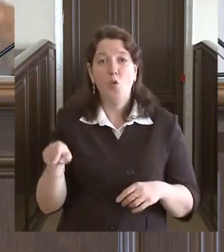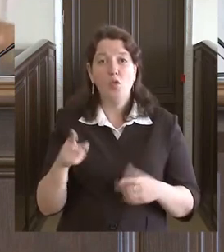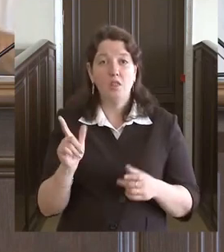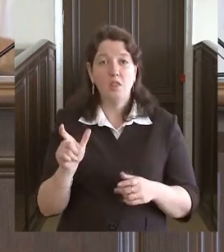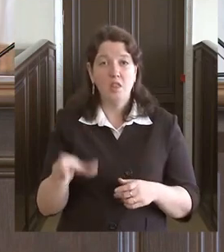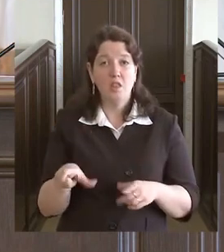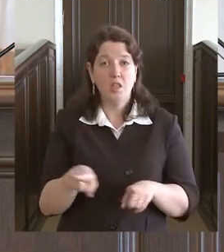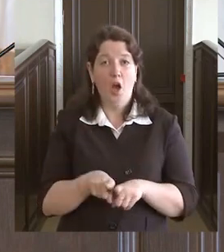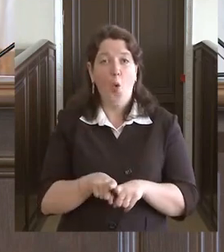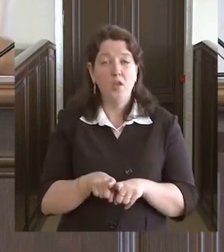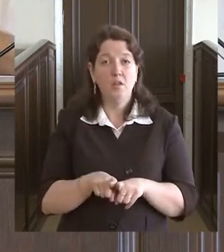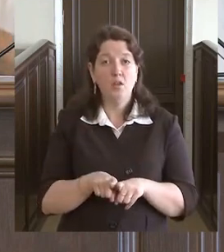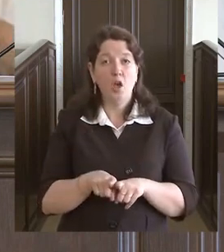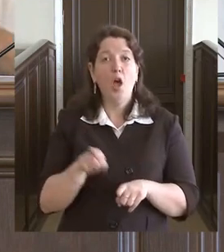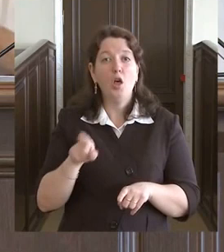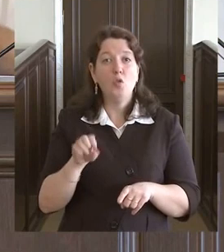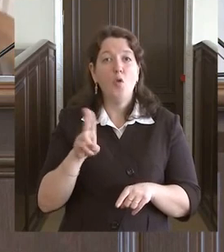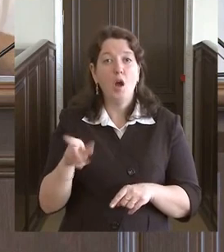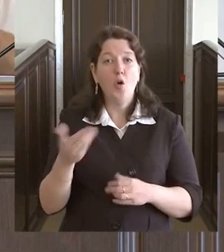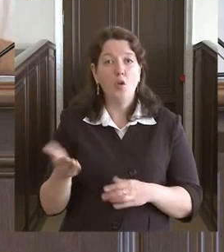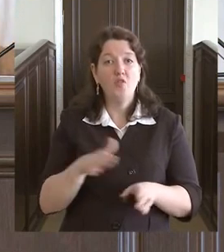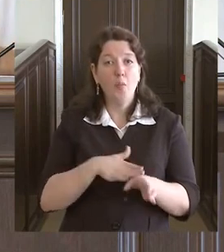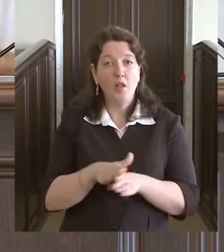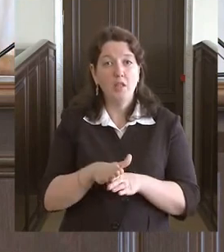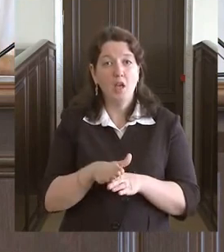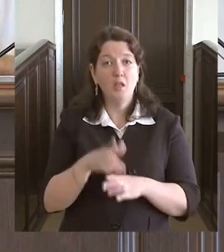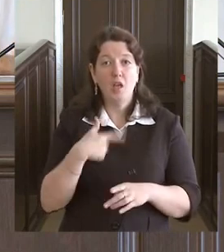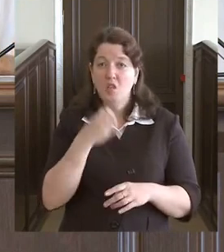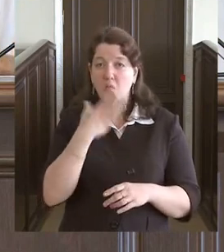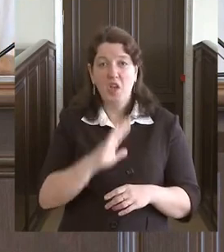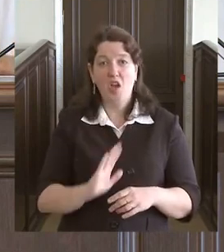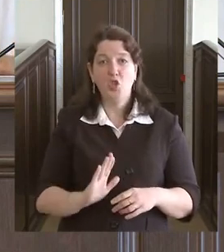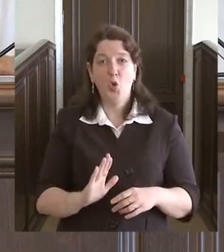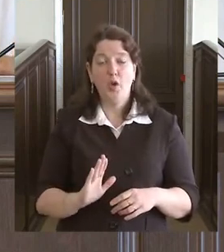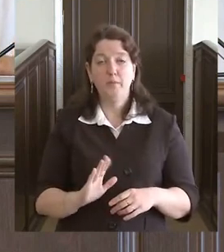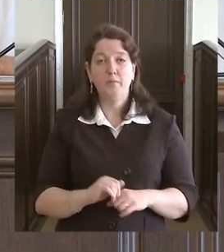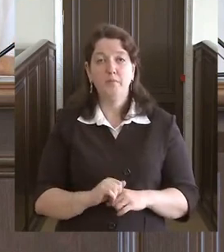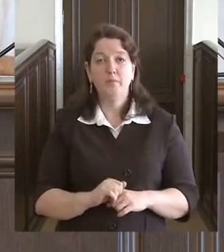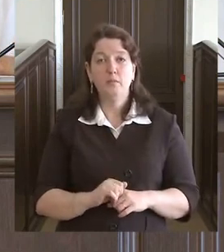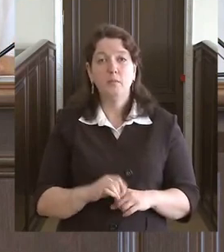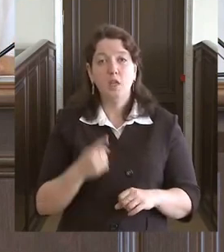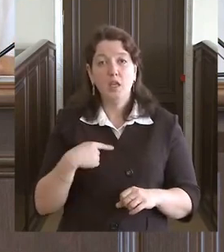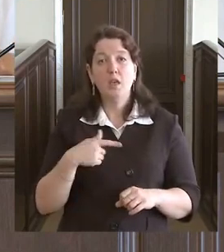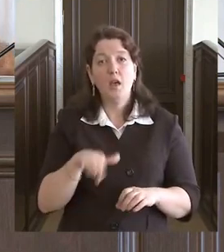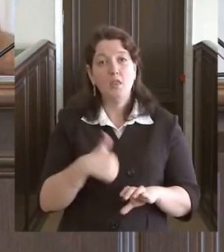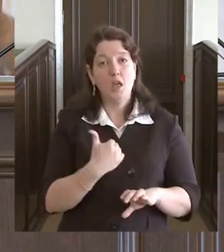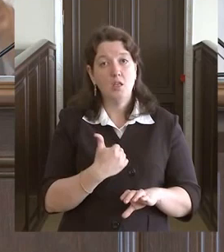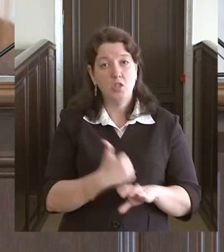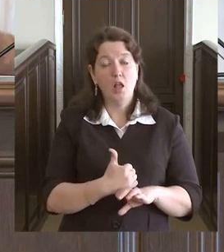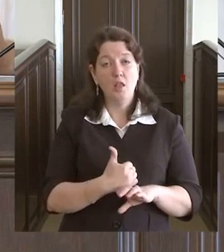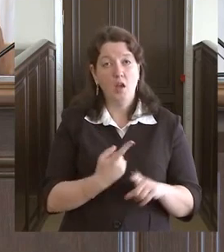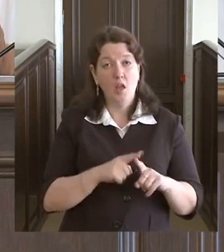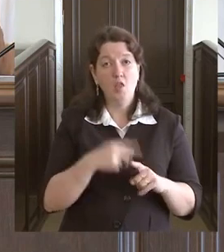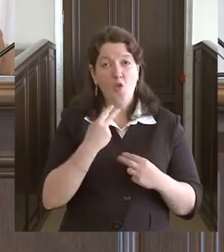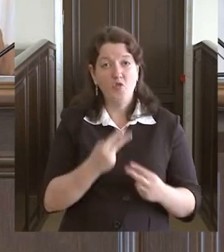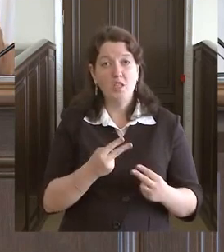знаю но так как он делает это нехорошо я это вынужден